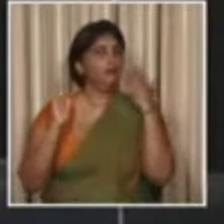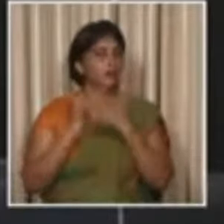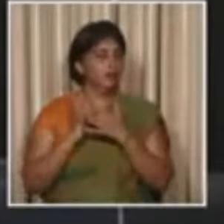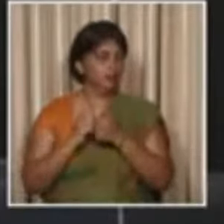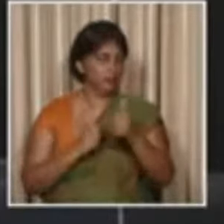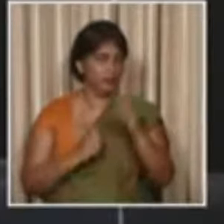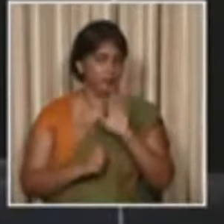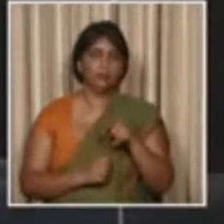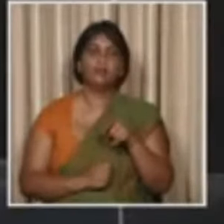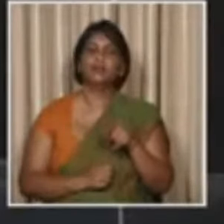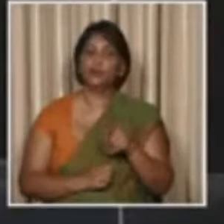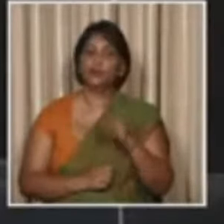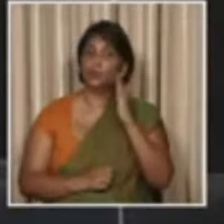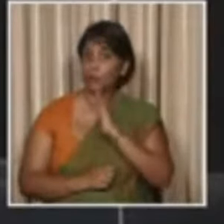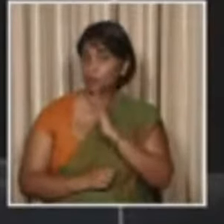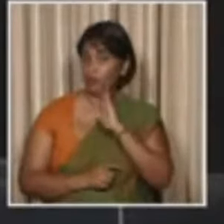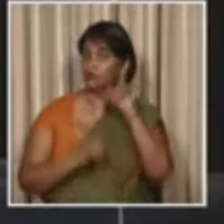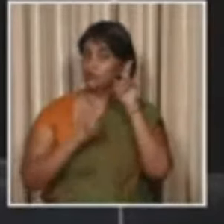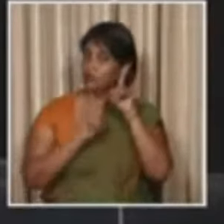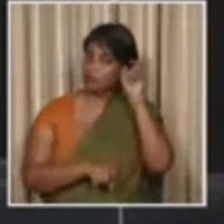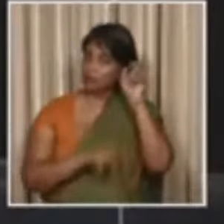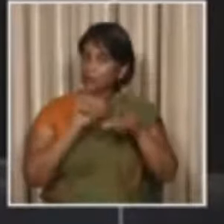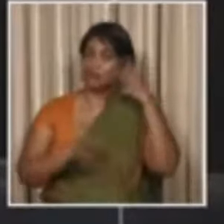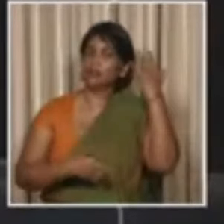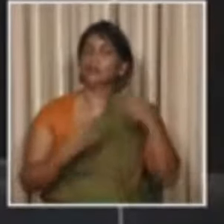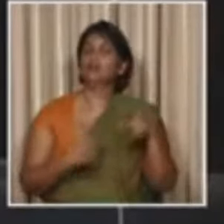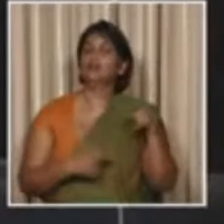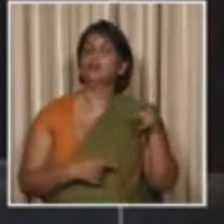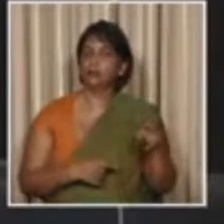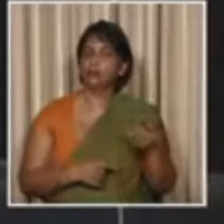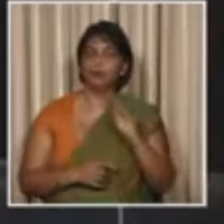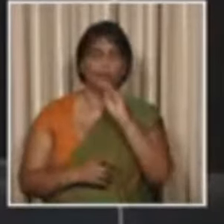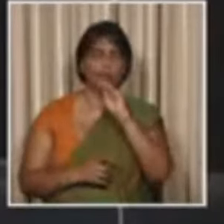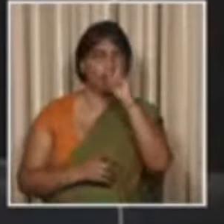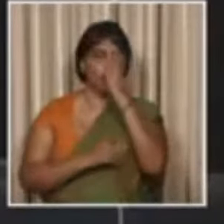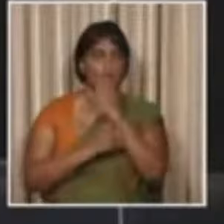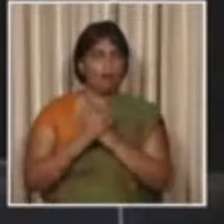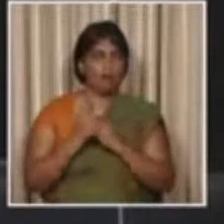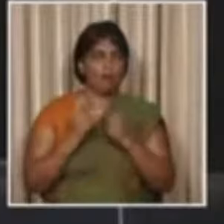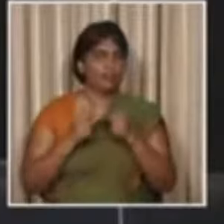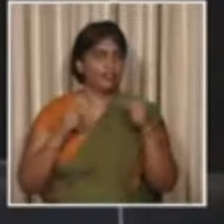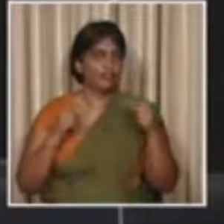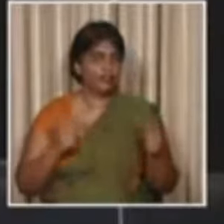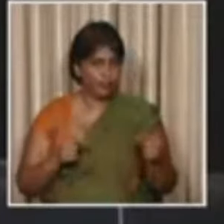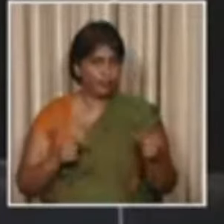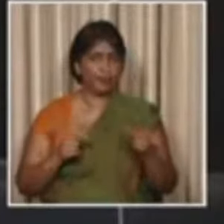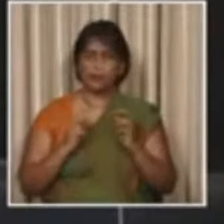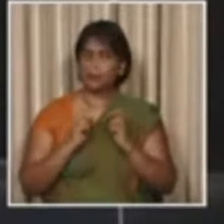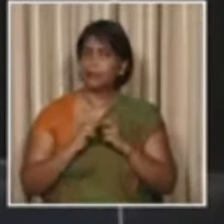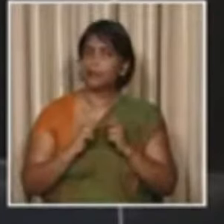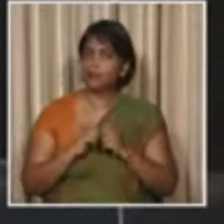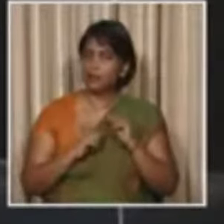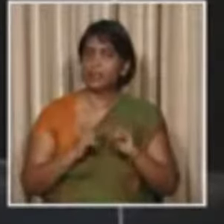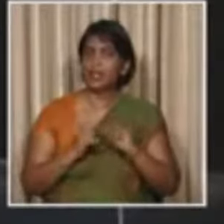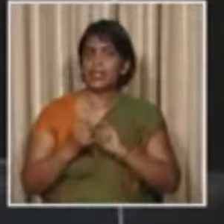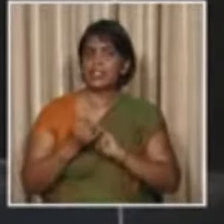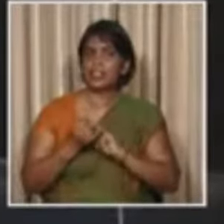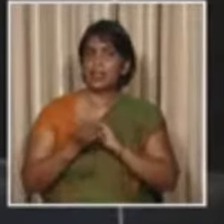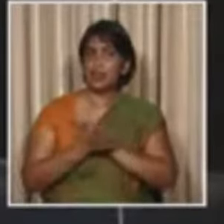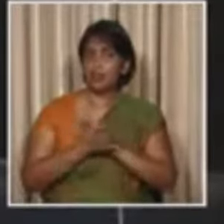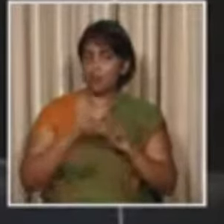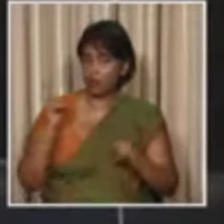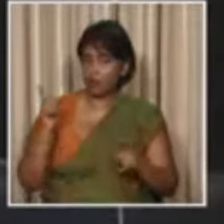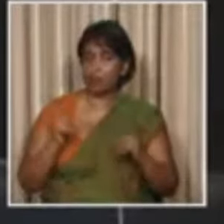තිනෝ විදේශිකයන් පවා මිය ගියා දැන් එක්තරා ආගමකට පිළිවිරුද්ධව මේ ප්‍රශ්නයක් නම් ඇයි ශැංග්‍රිලා හෝටලේ